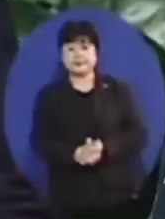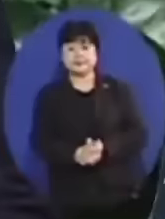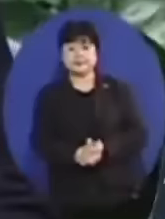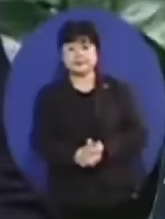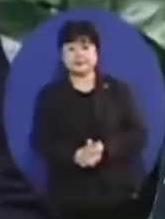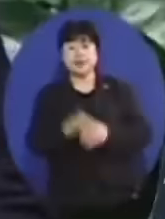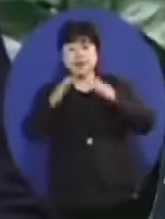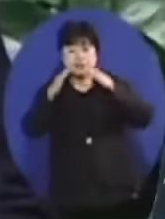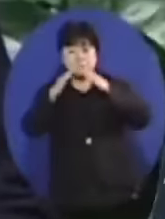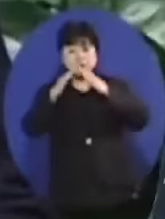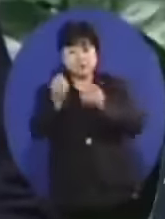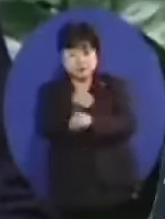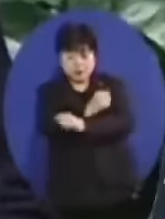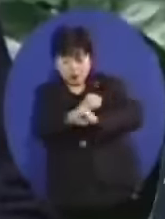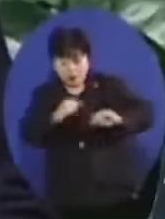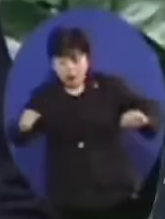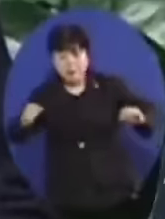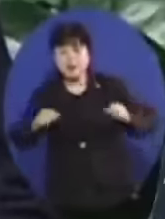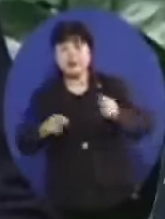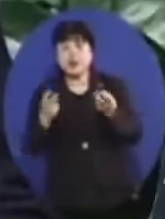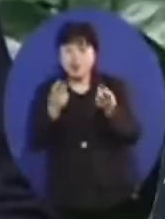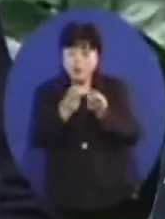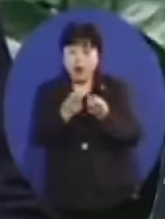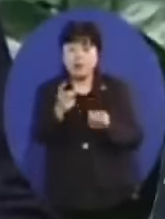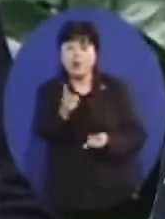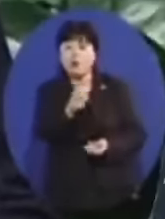내 장막틀을 어떻게 넓힙니까?